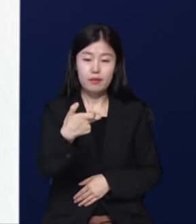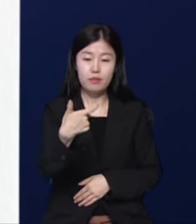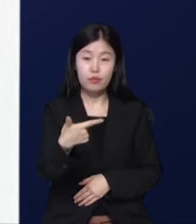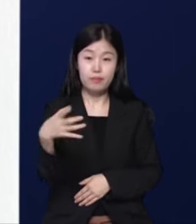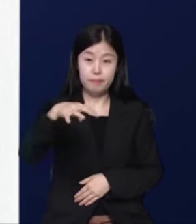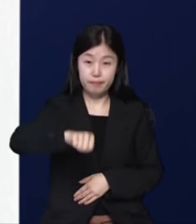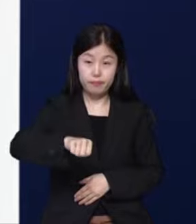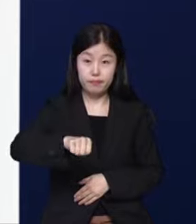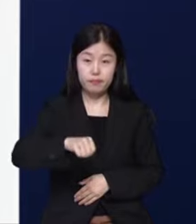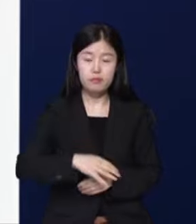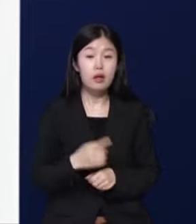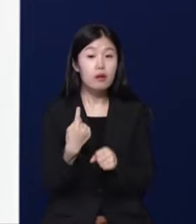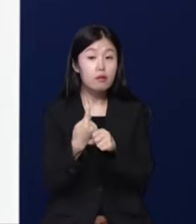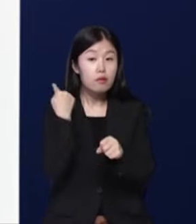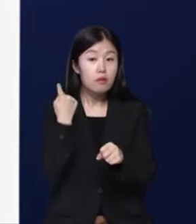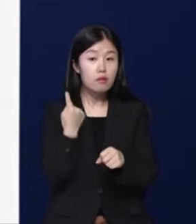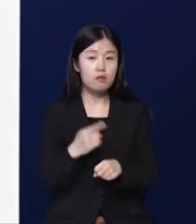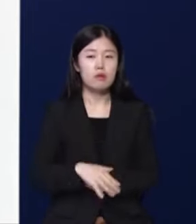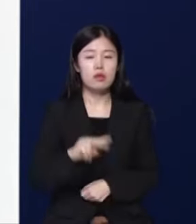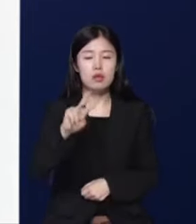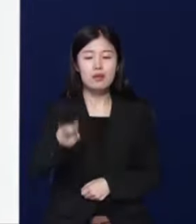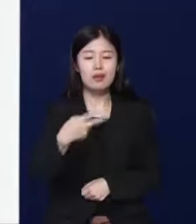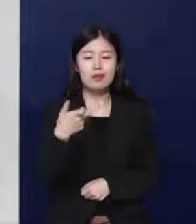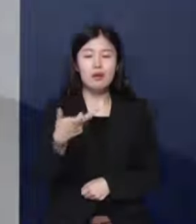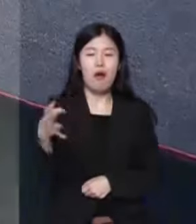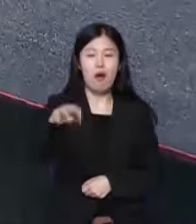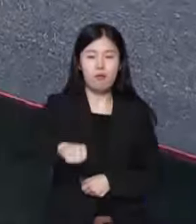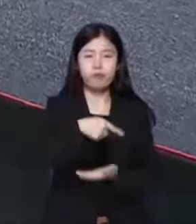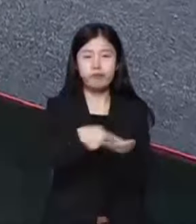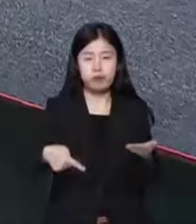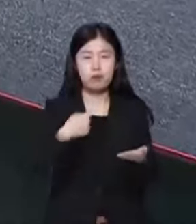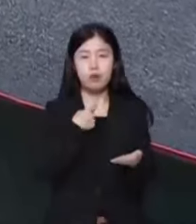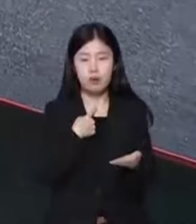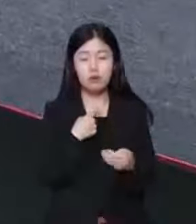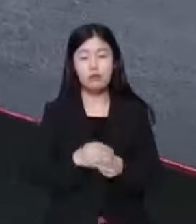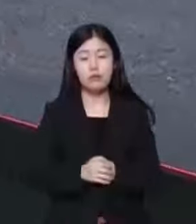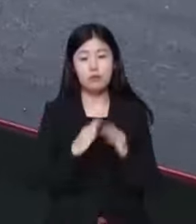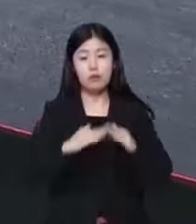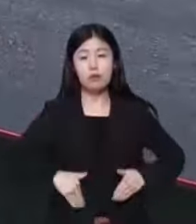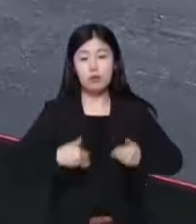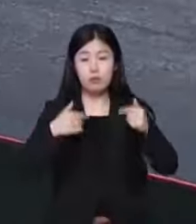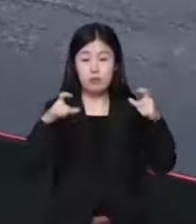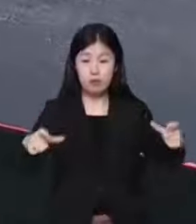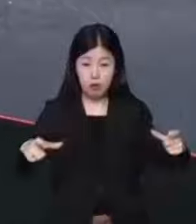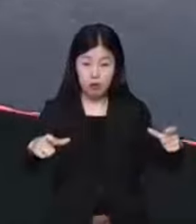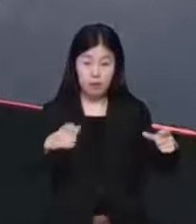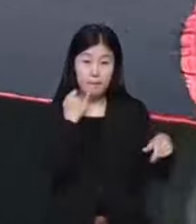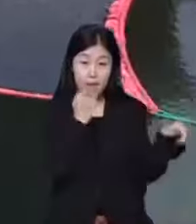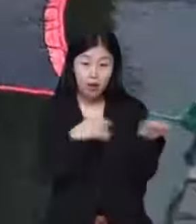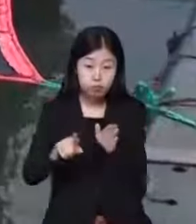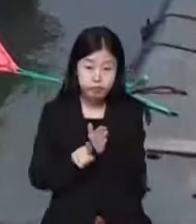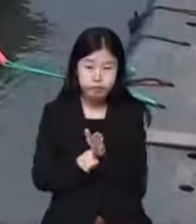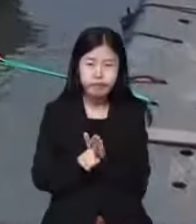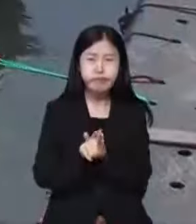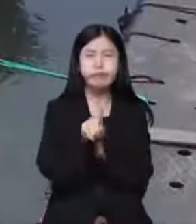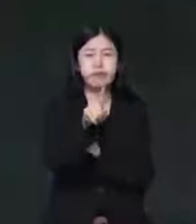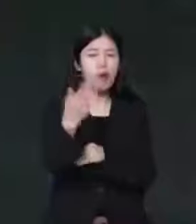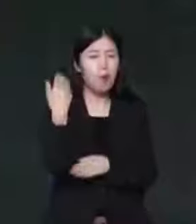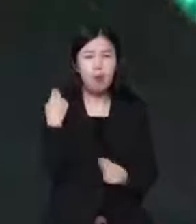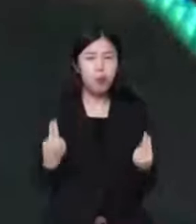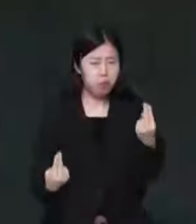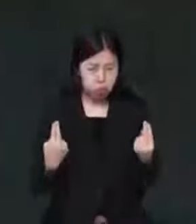원, 지난해에는 218억 원이었습니다. 전남 지역 바다의 수온이 예년보다 높은 상태가